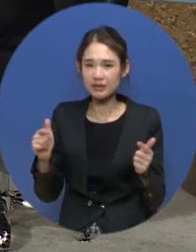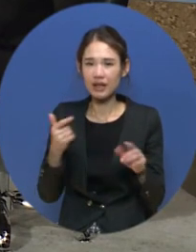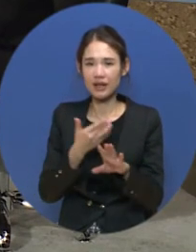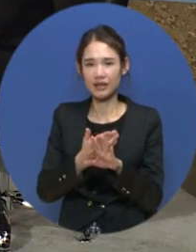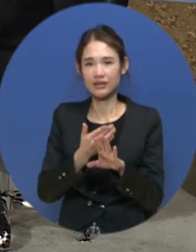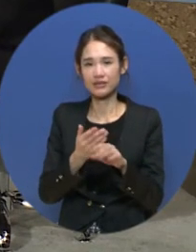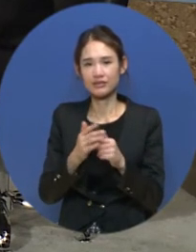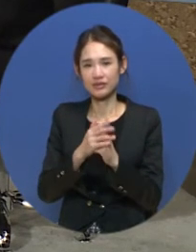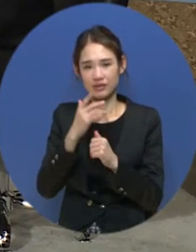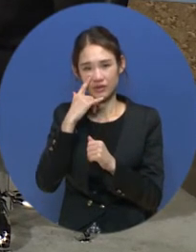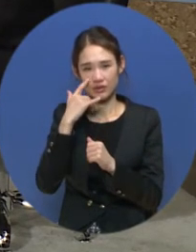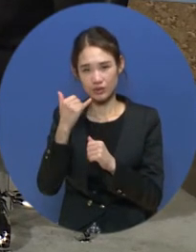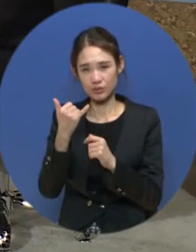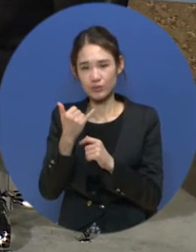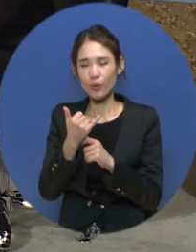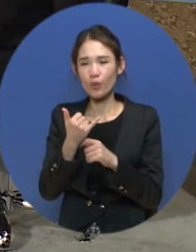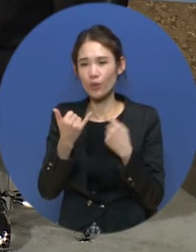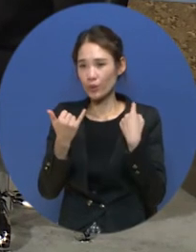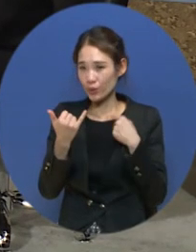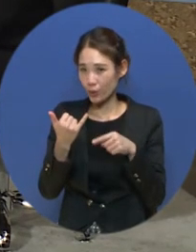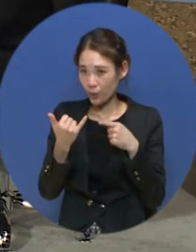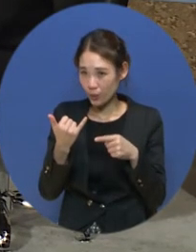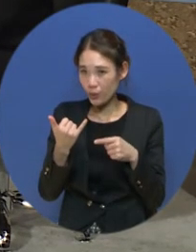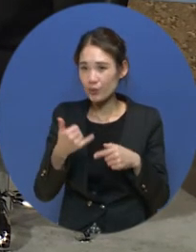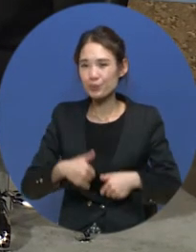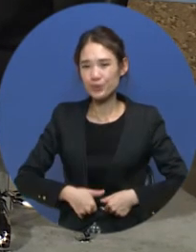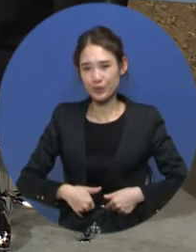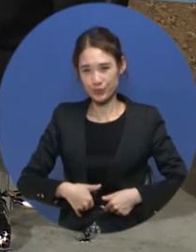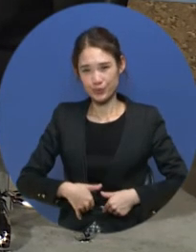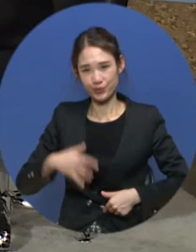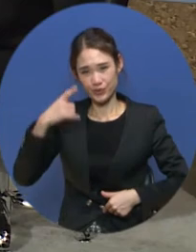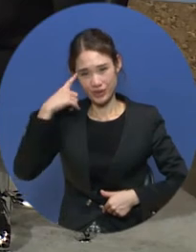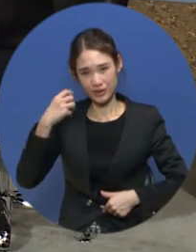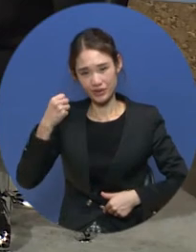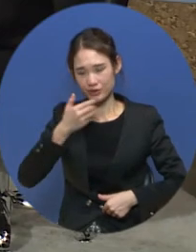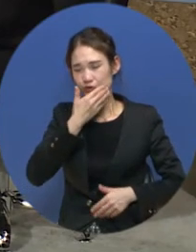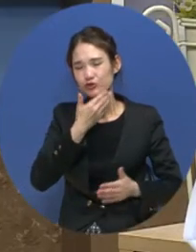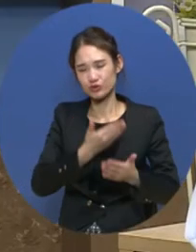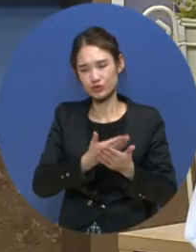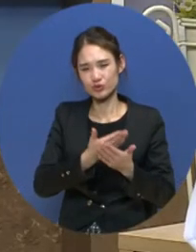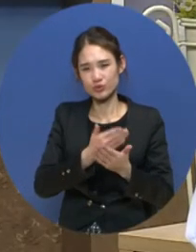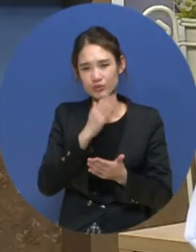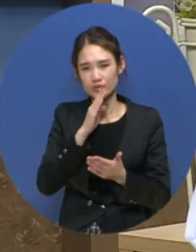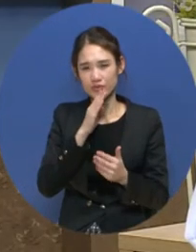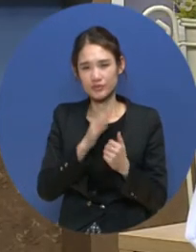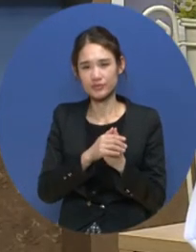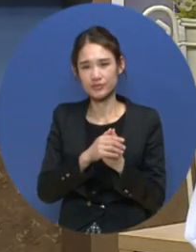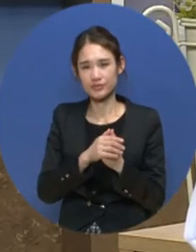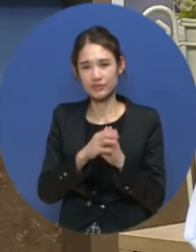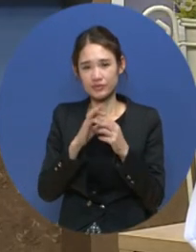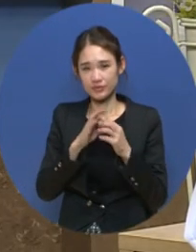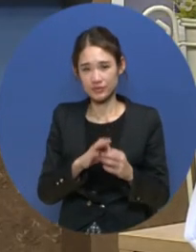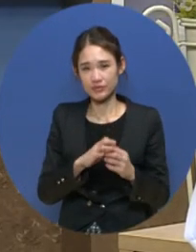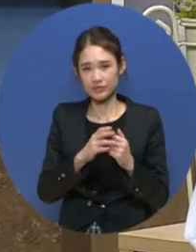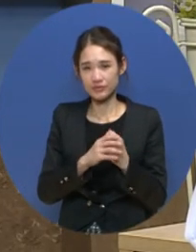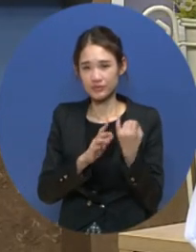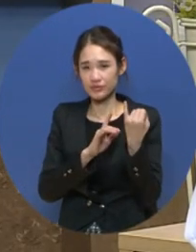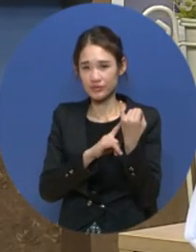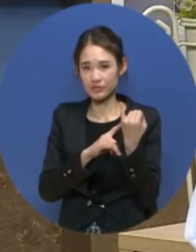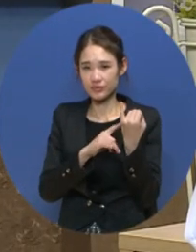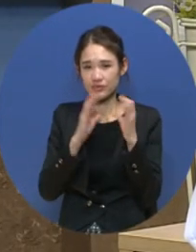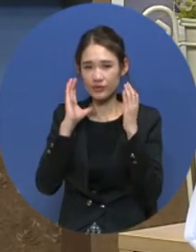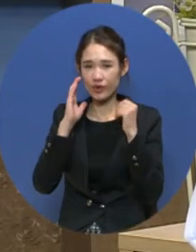네. 그래서 부모 교육은 정말 필요한 부분이라는 생각이 듭니다. 필요합니다. 예, 네. 네. 그럼 이어서 또